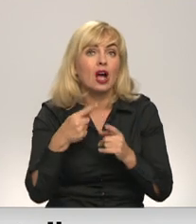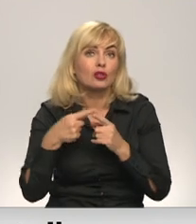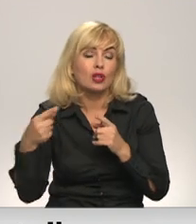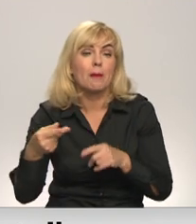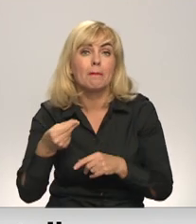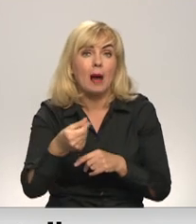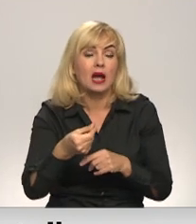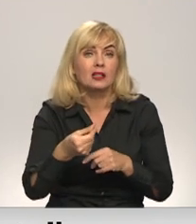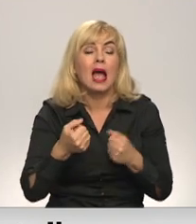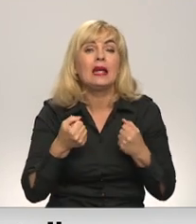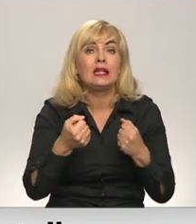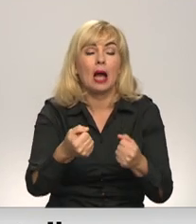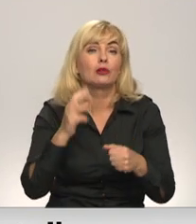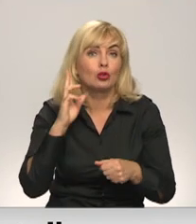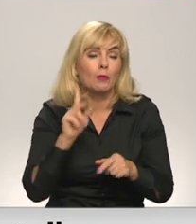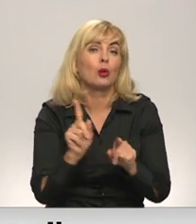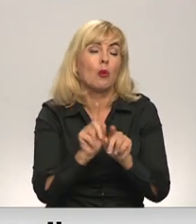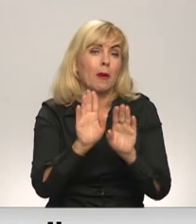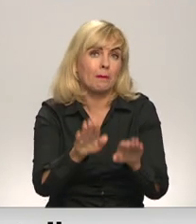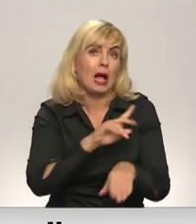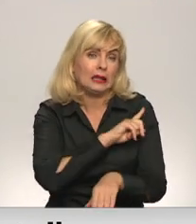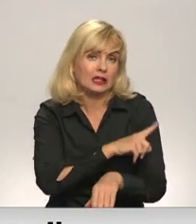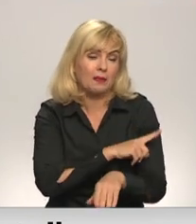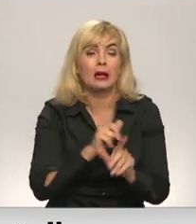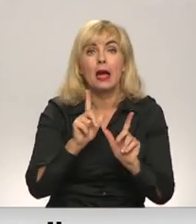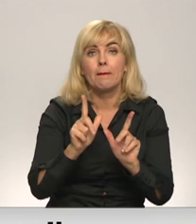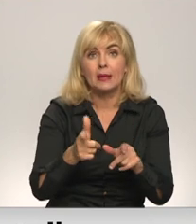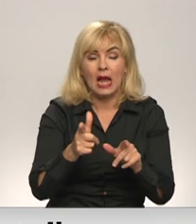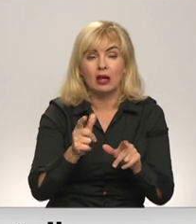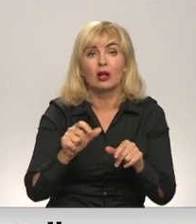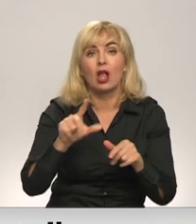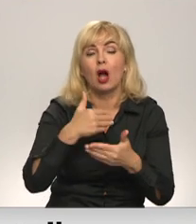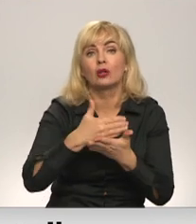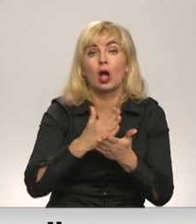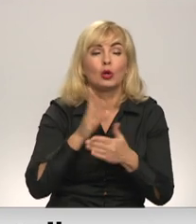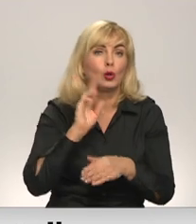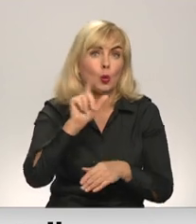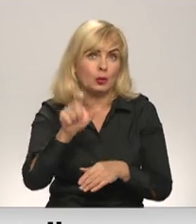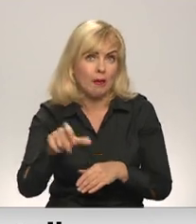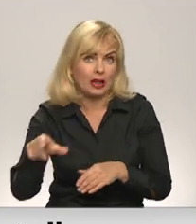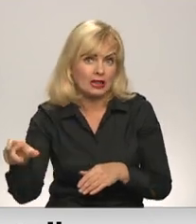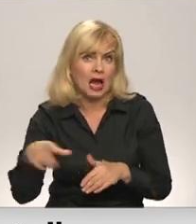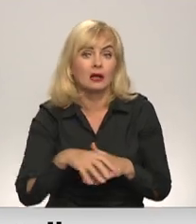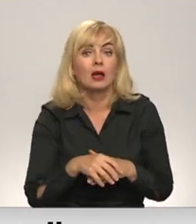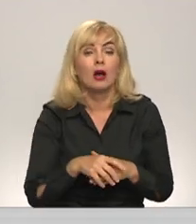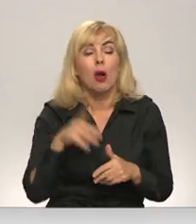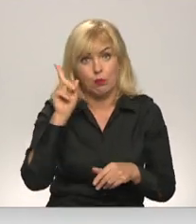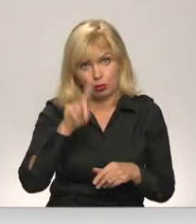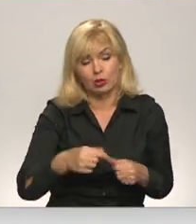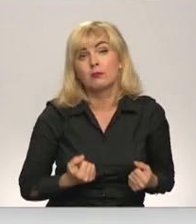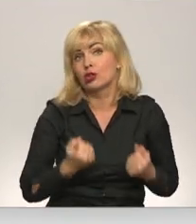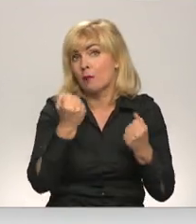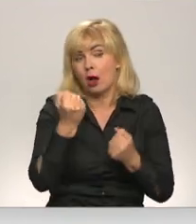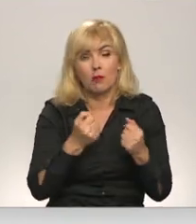par iebraukšanu Jūrmalā palikšot spēkā. Tam piekrīt arī vairums uzrunāto jūrmalnieku. Smagi bija šaubām, ka